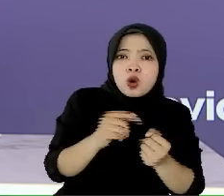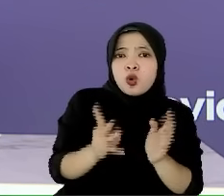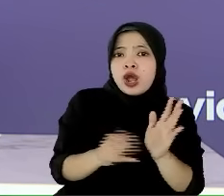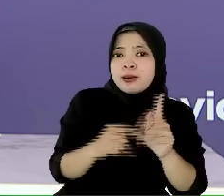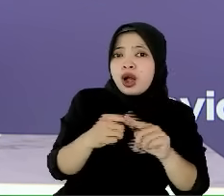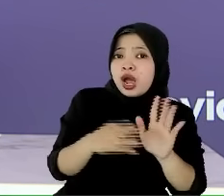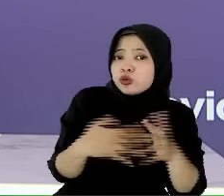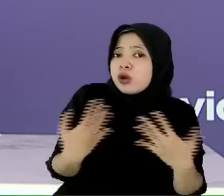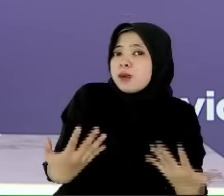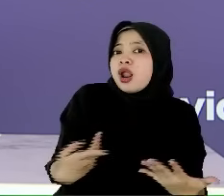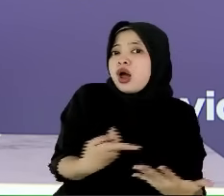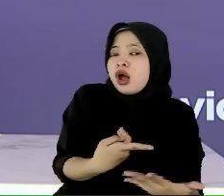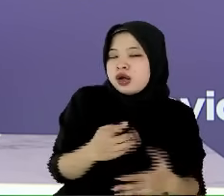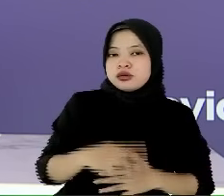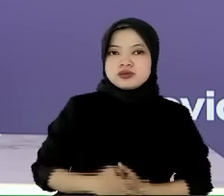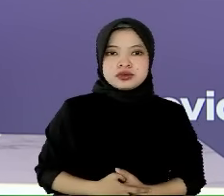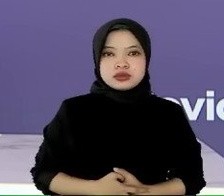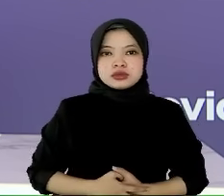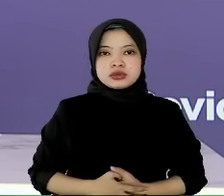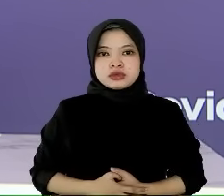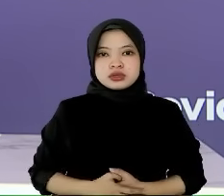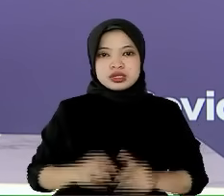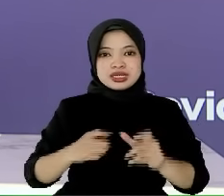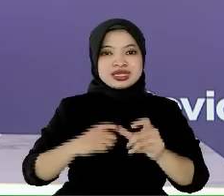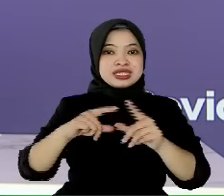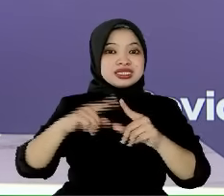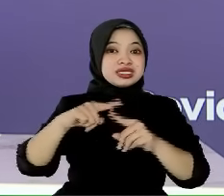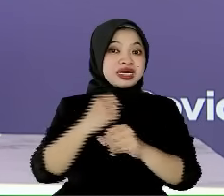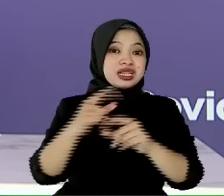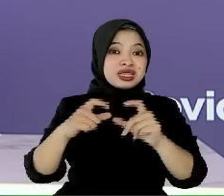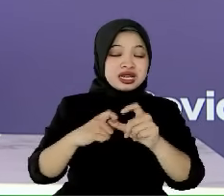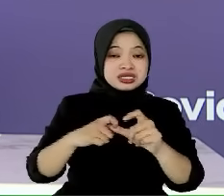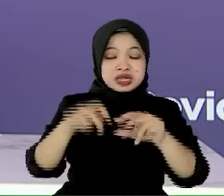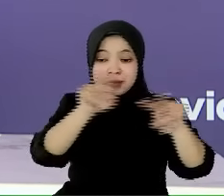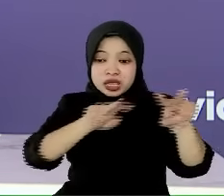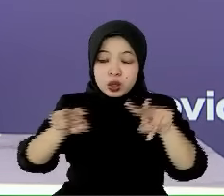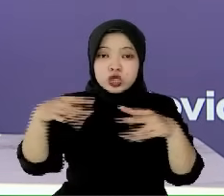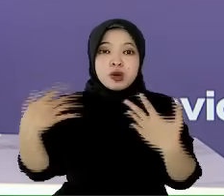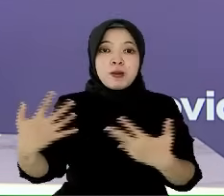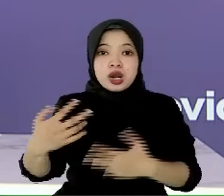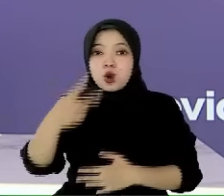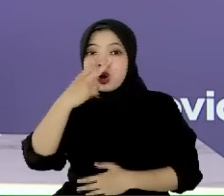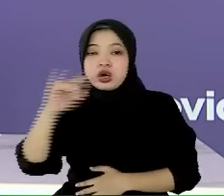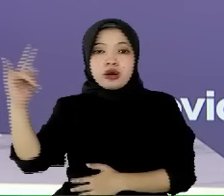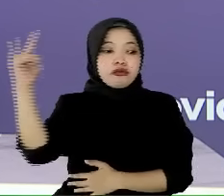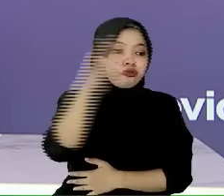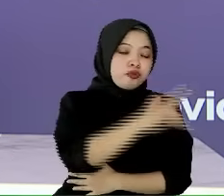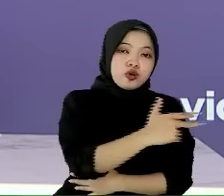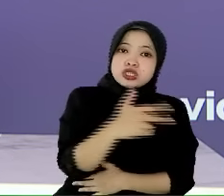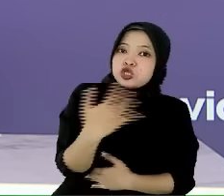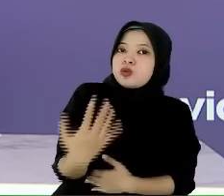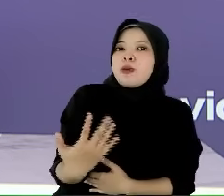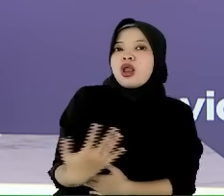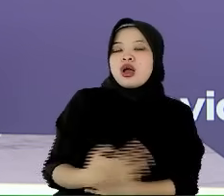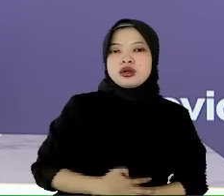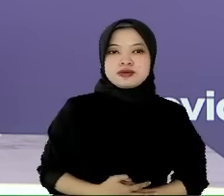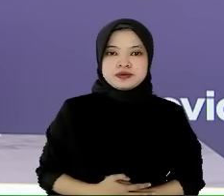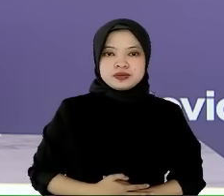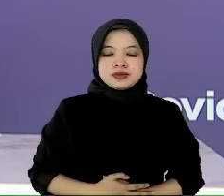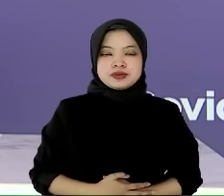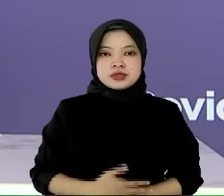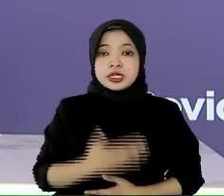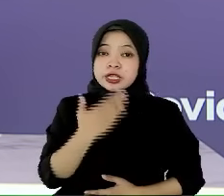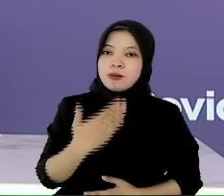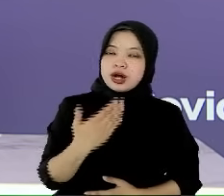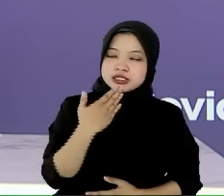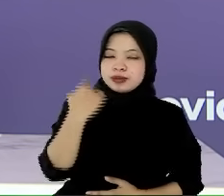wisata? Dan apa saja yang dilakukan Satgas dalam pemantauan varian dari asing? Terima kasih. Terima kasih